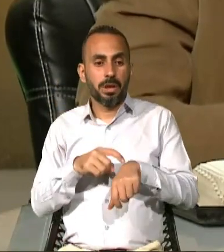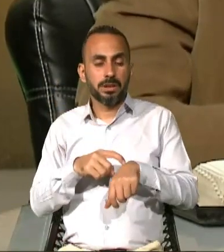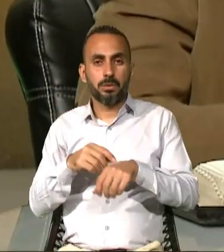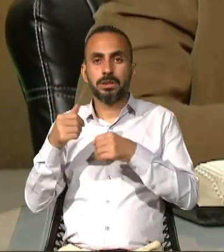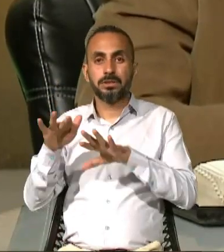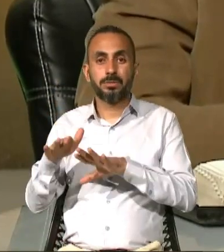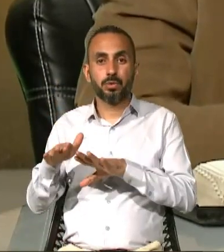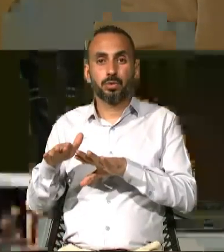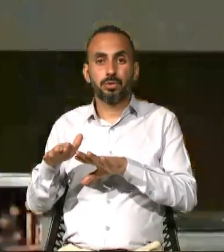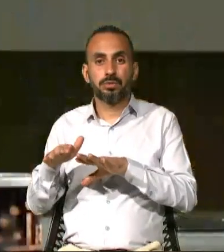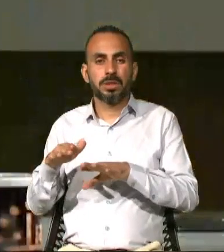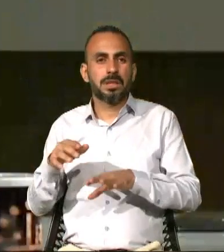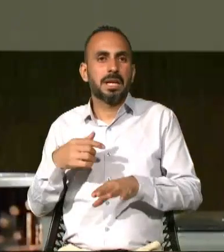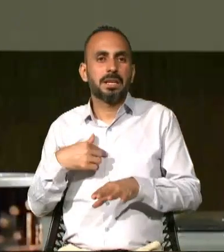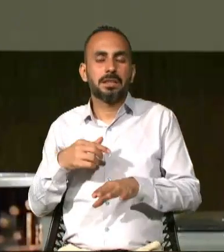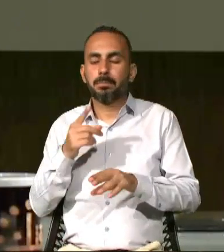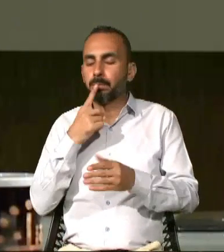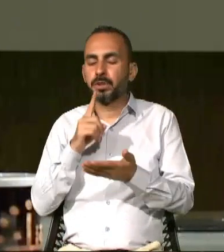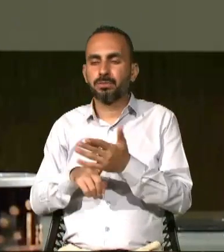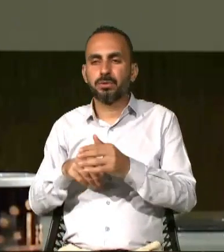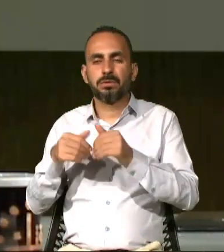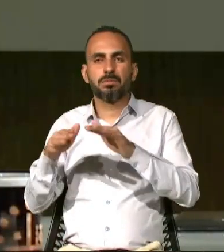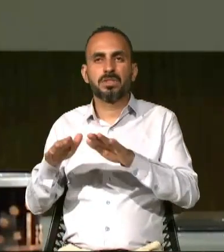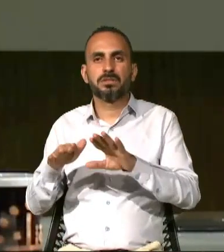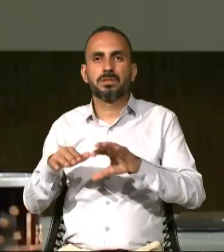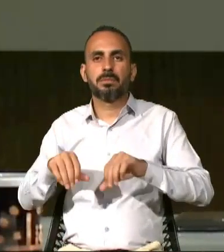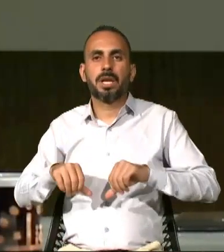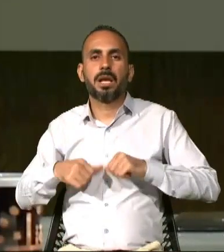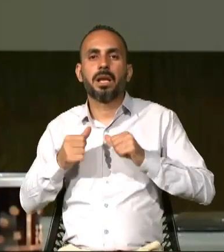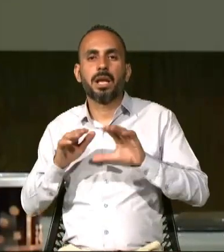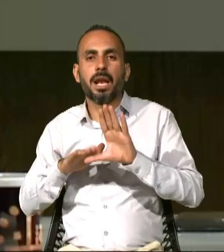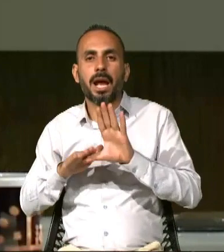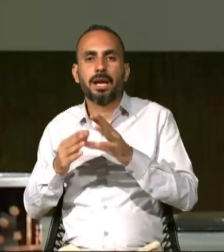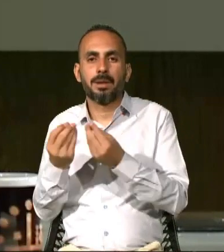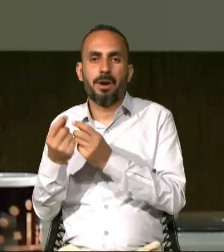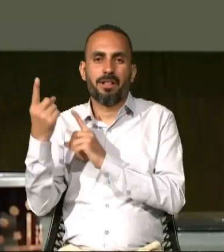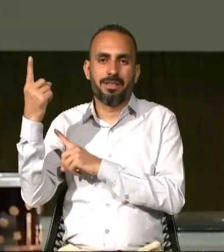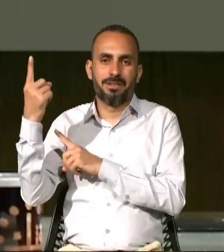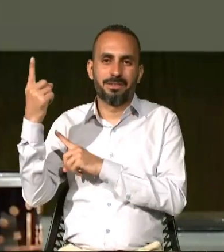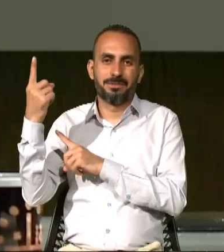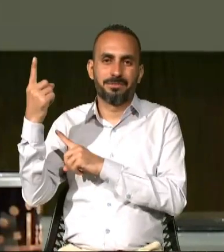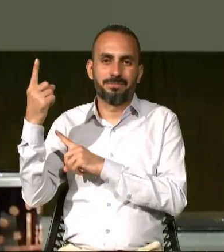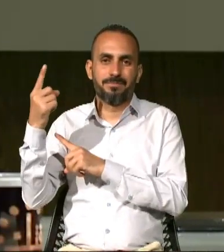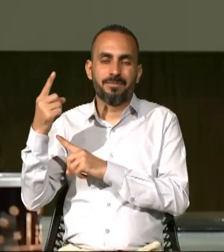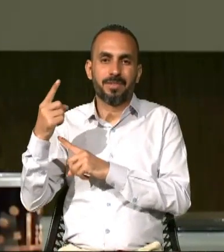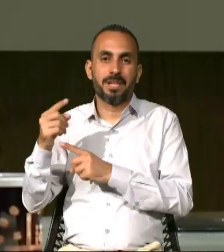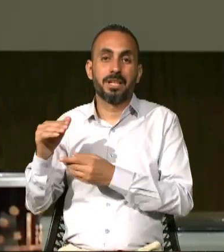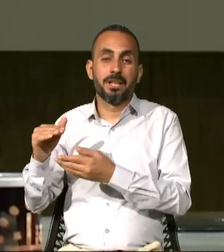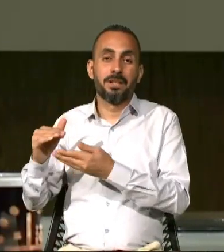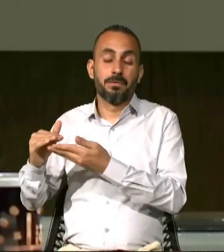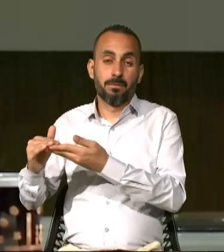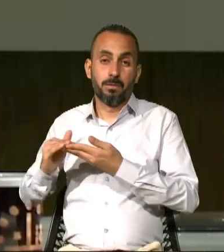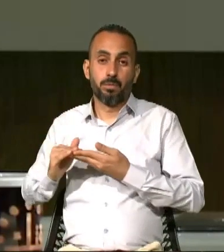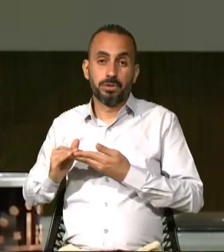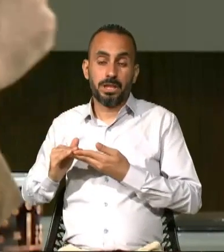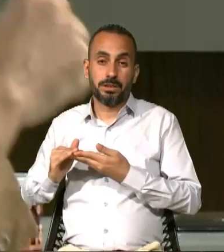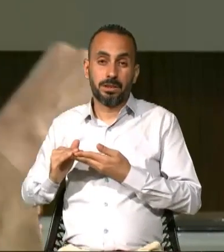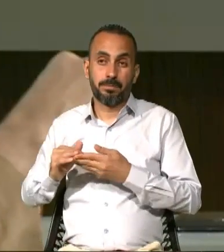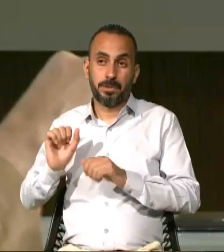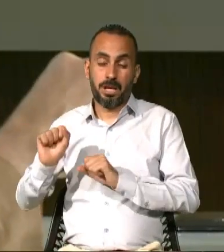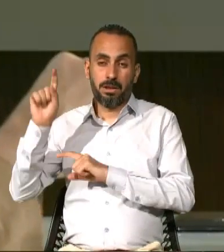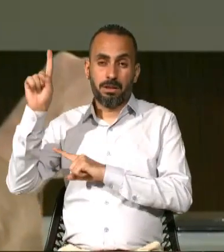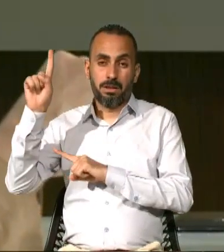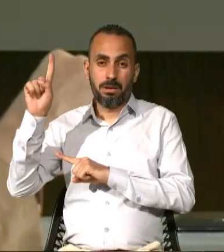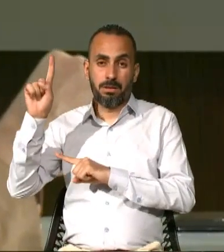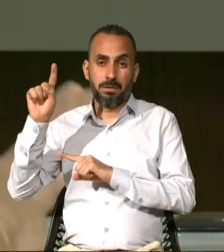وقت ربنا. هو ده التقويم اللي تقصده حضرتك؟ التقويم اعمق، لان في التقويم الرب قال كلمه جميله قوي يا سيدي. قال في